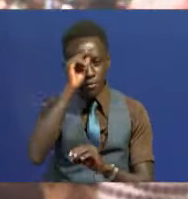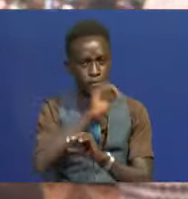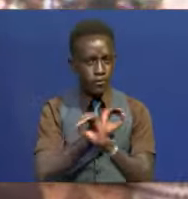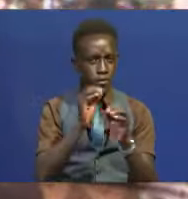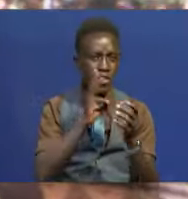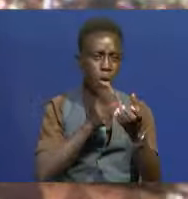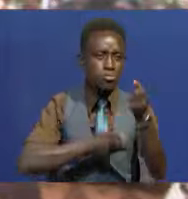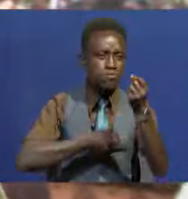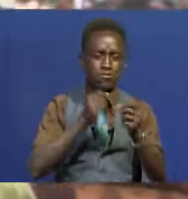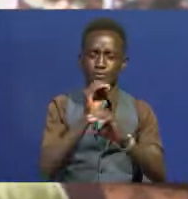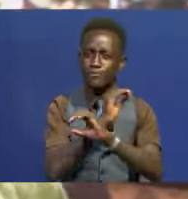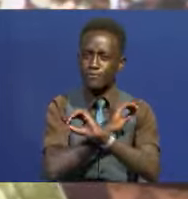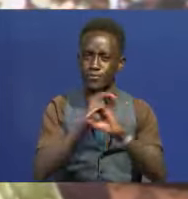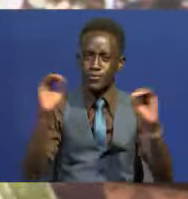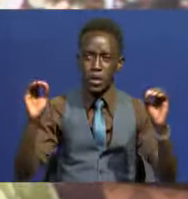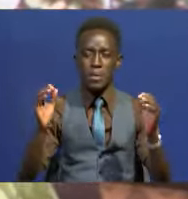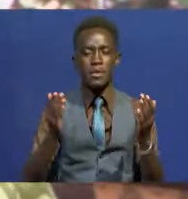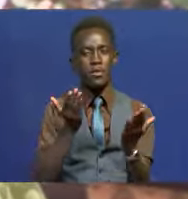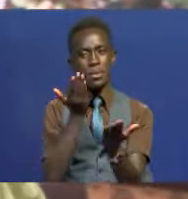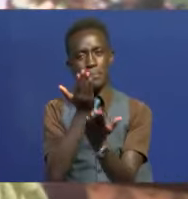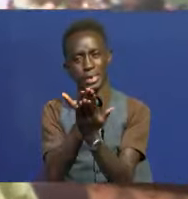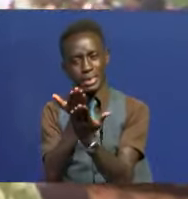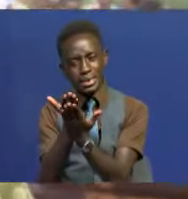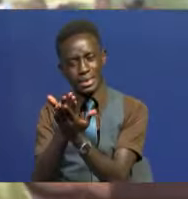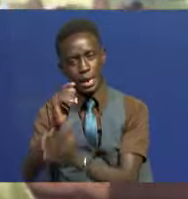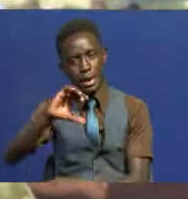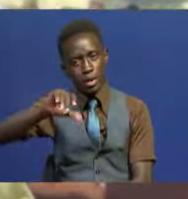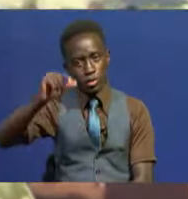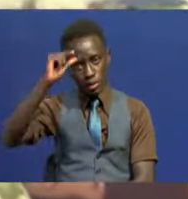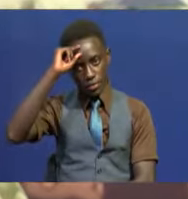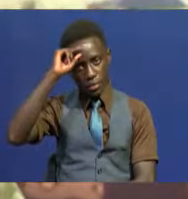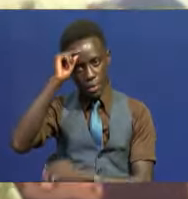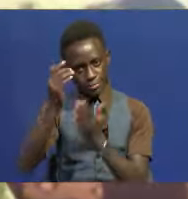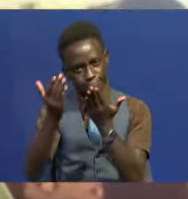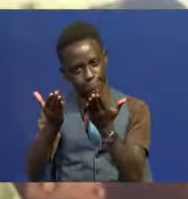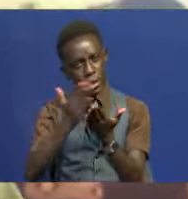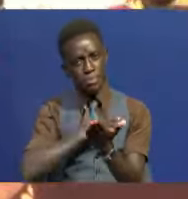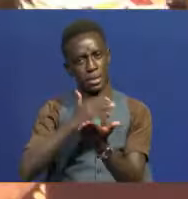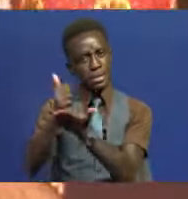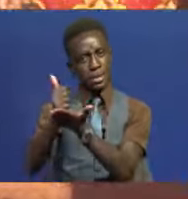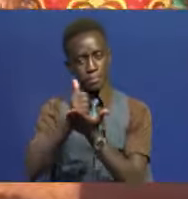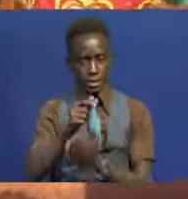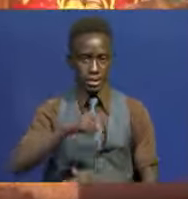hakuna. Kwa hiyo sisi anaomba serikali ya kaunti, anataka msaidizi.